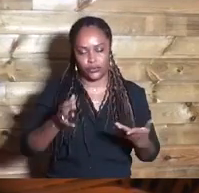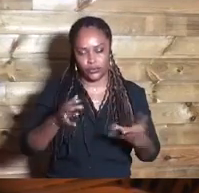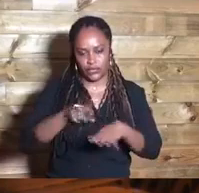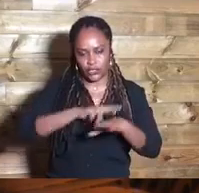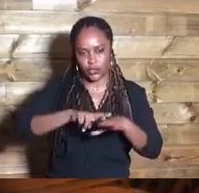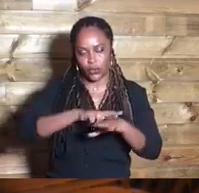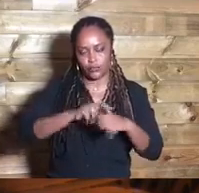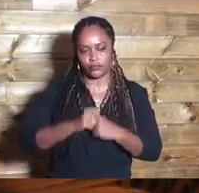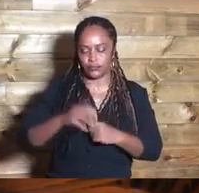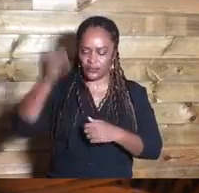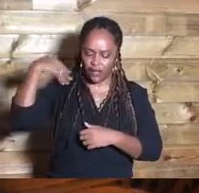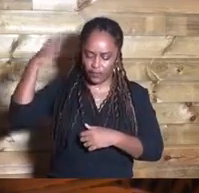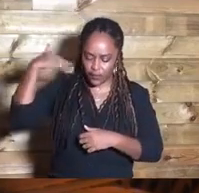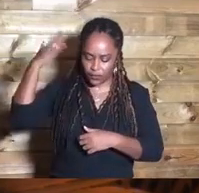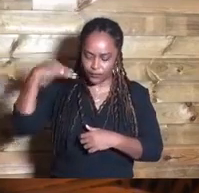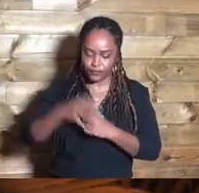à l'époque,